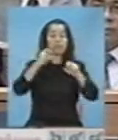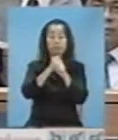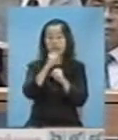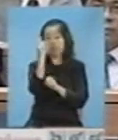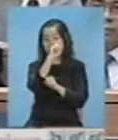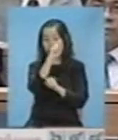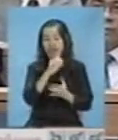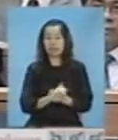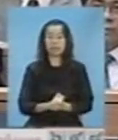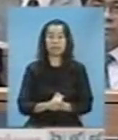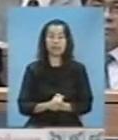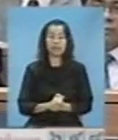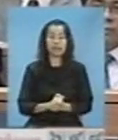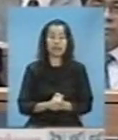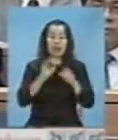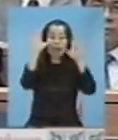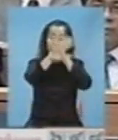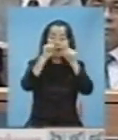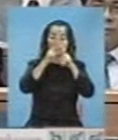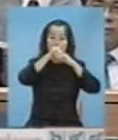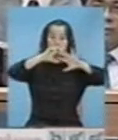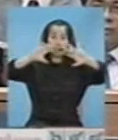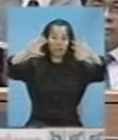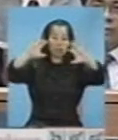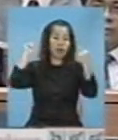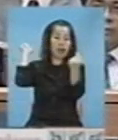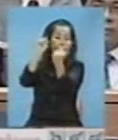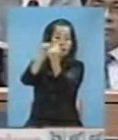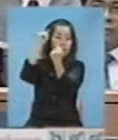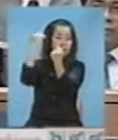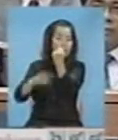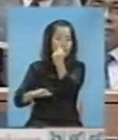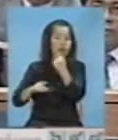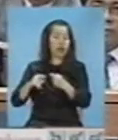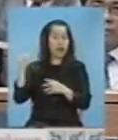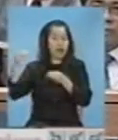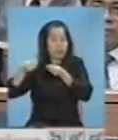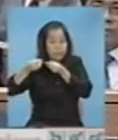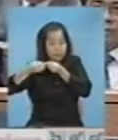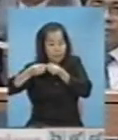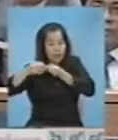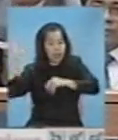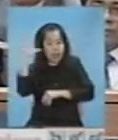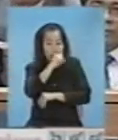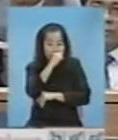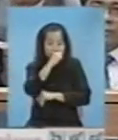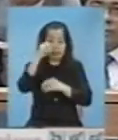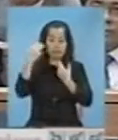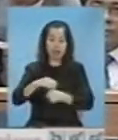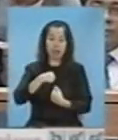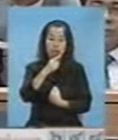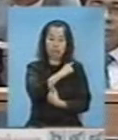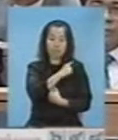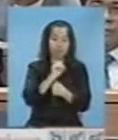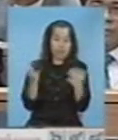ก็เหมือนกับรัฐบาลได้กำหนดเป้าหมายเป็นการภายในแล้วไม่ต้องรับผิดช